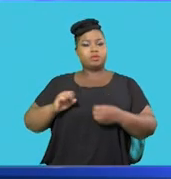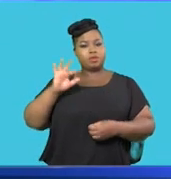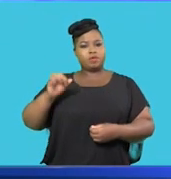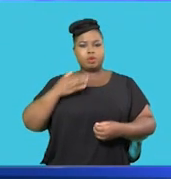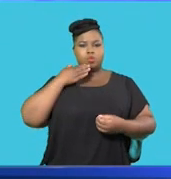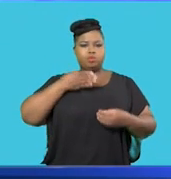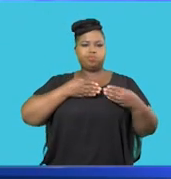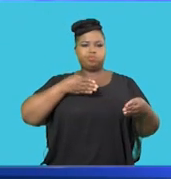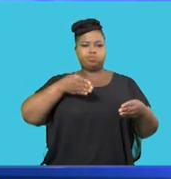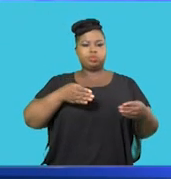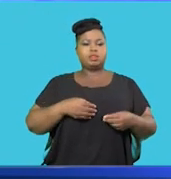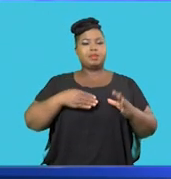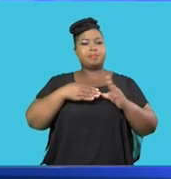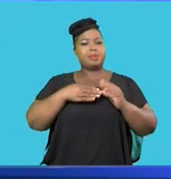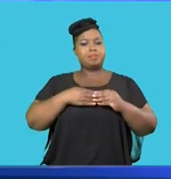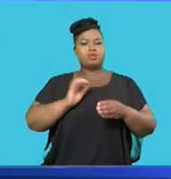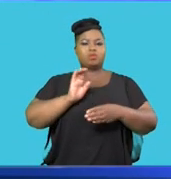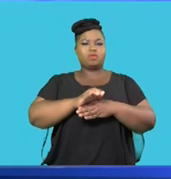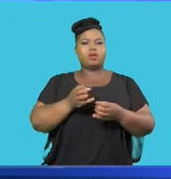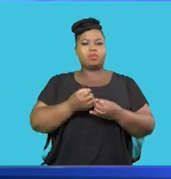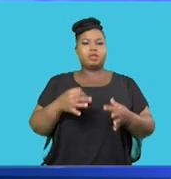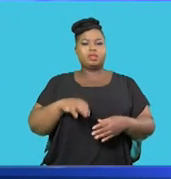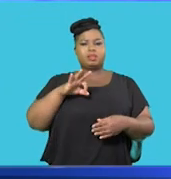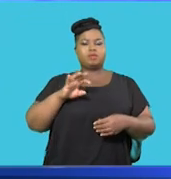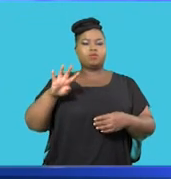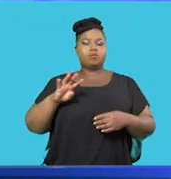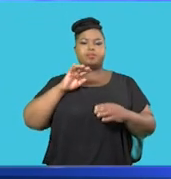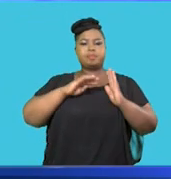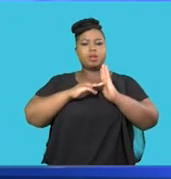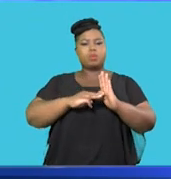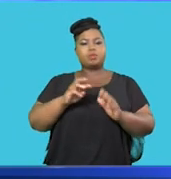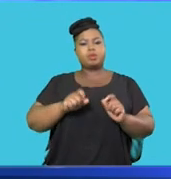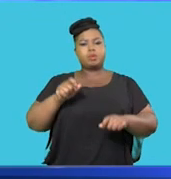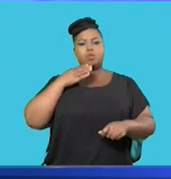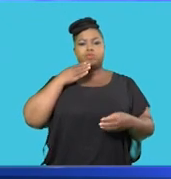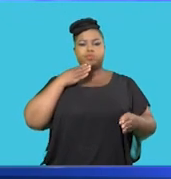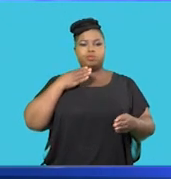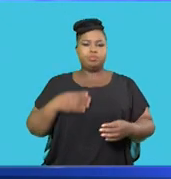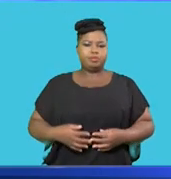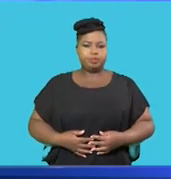bolelwa o ena le maloko a fetang dimilione tse 32 ka palo.